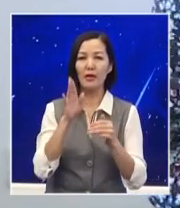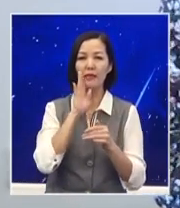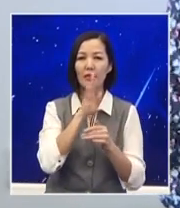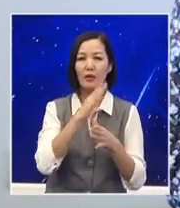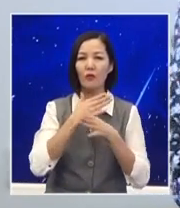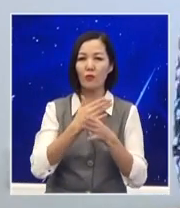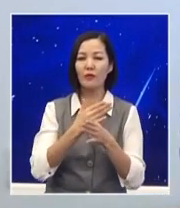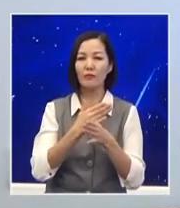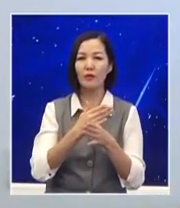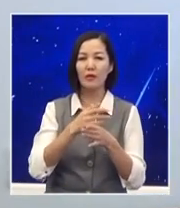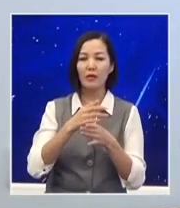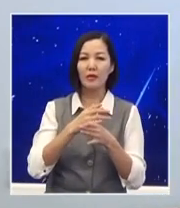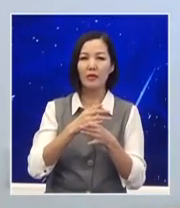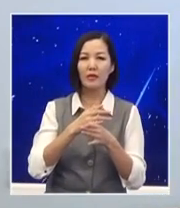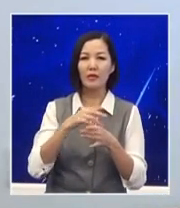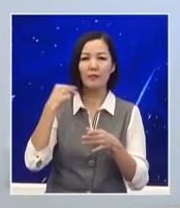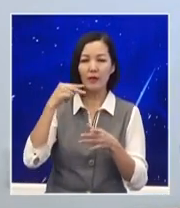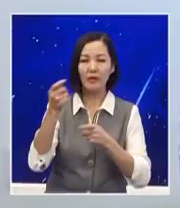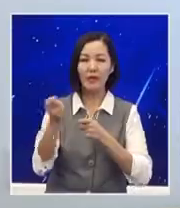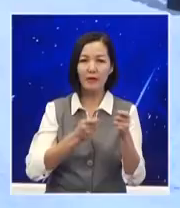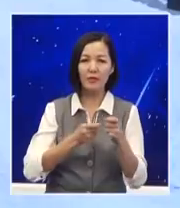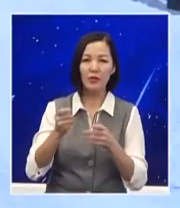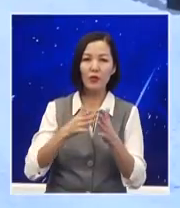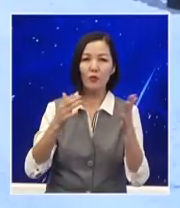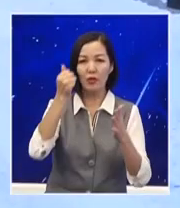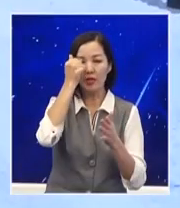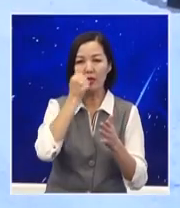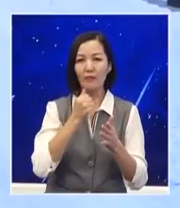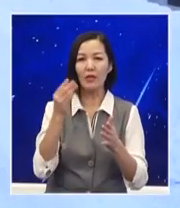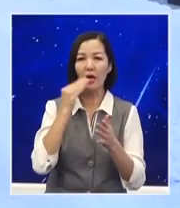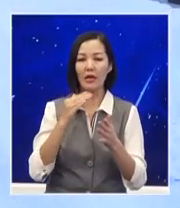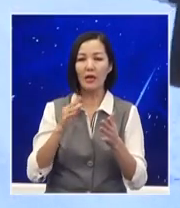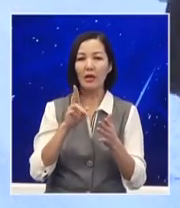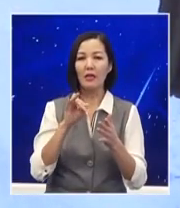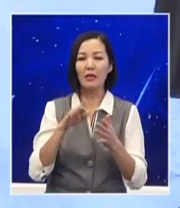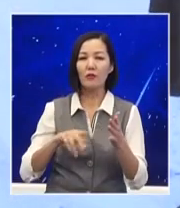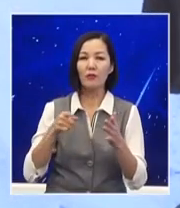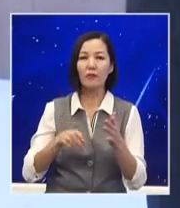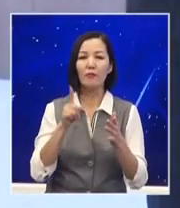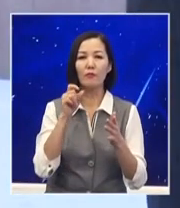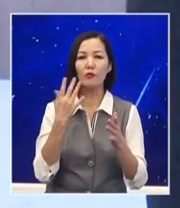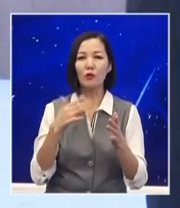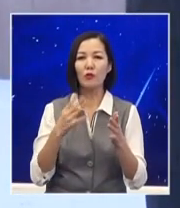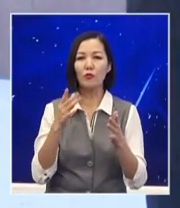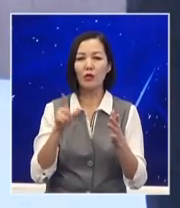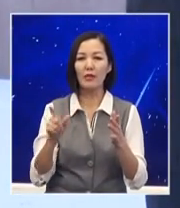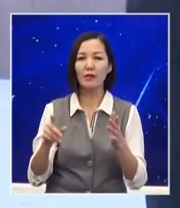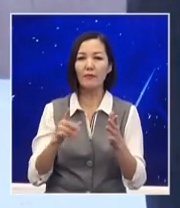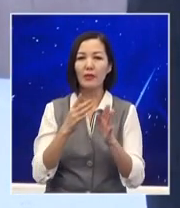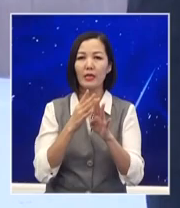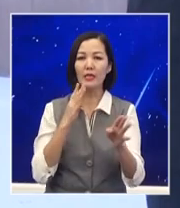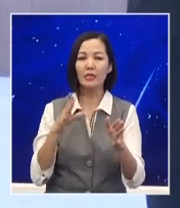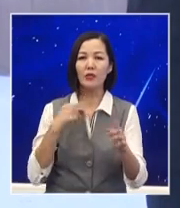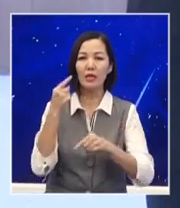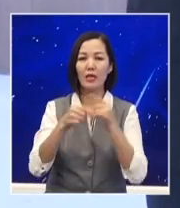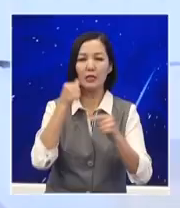атқандарына елбасымыз, акимдарымызге рахмет. Жалпы Қаратал ауданында 1154 адам кезекте тұр. Келесі жылы оларды